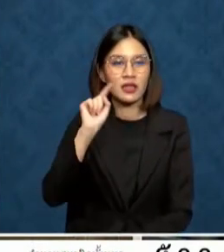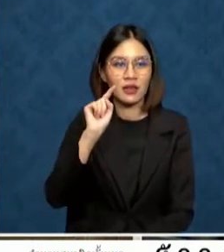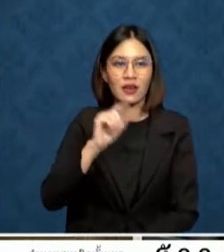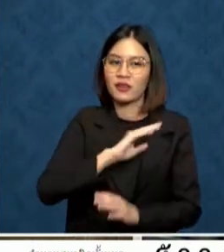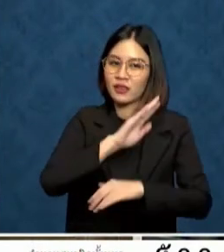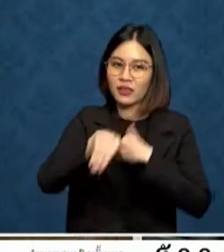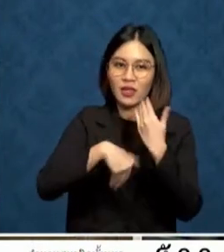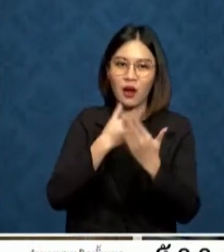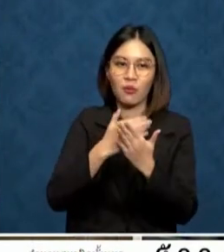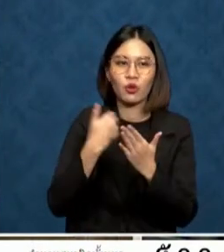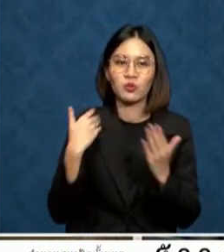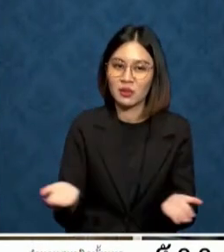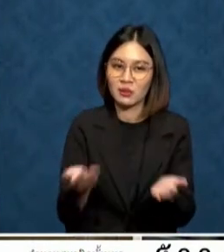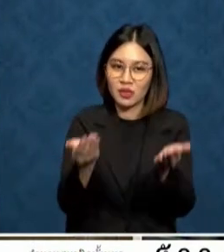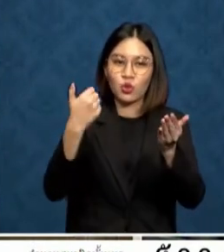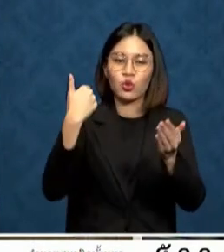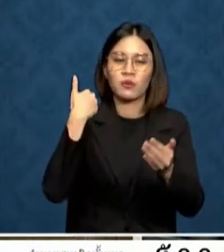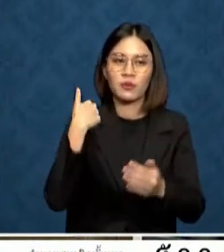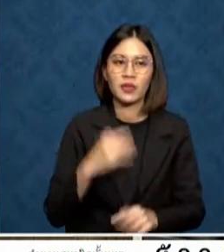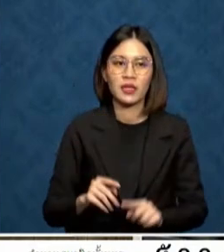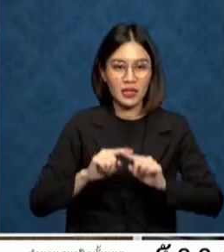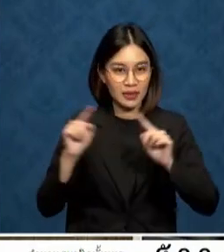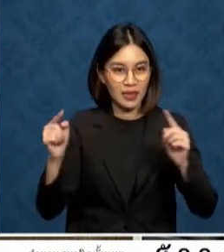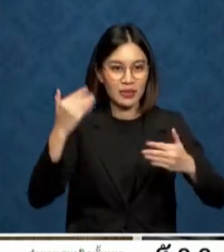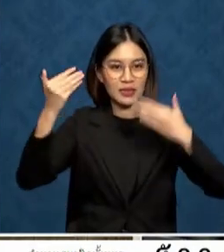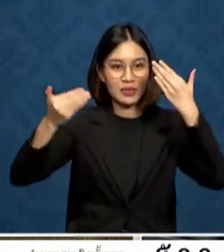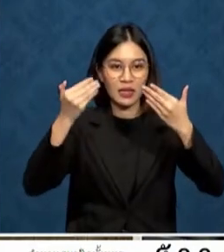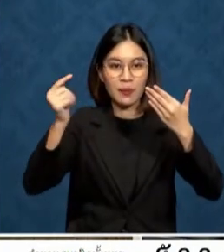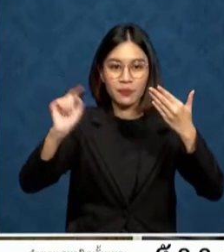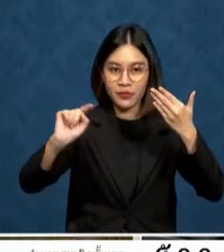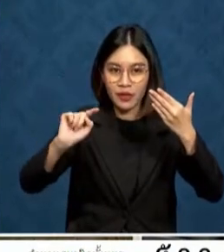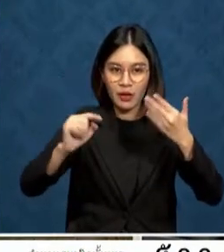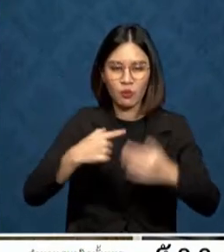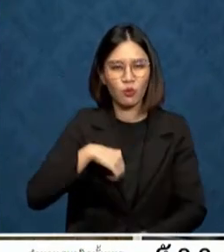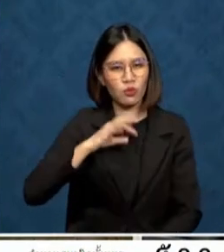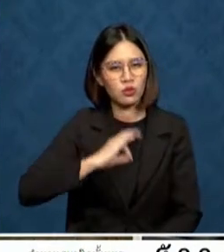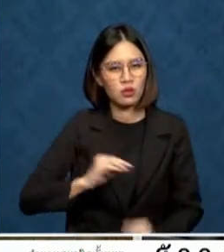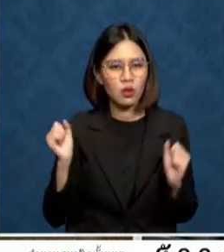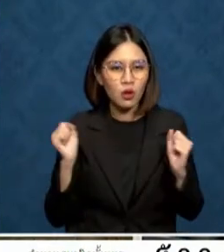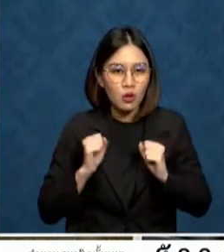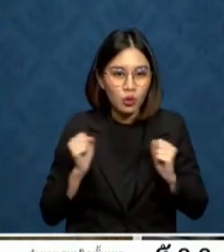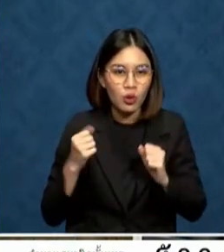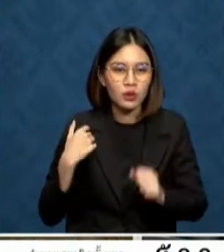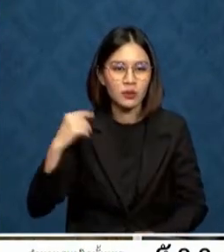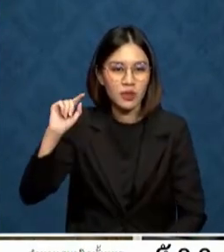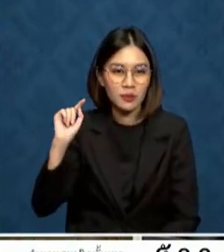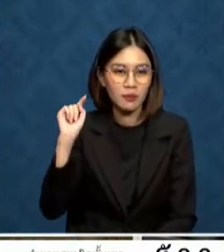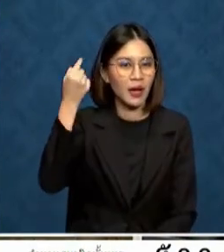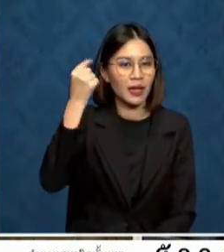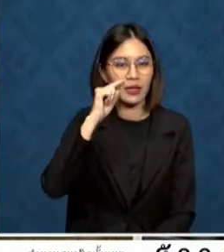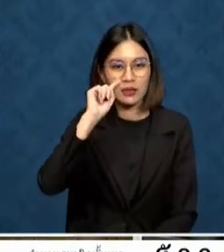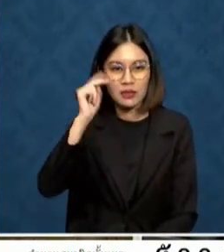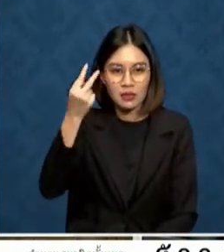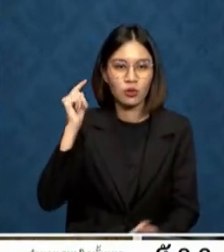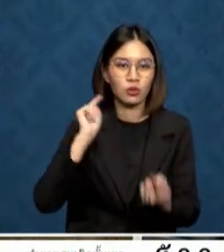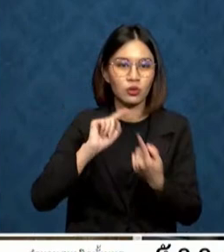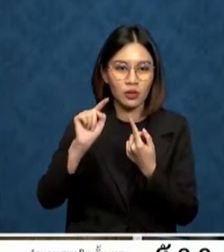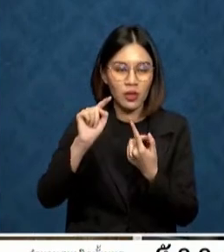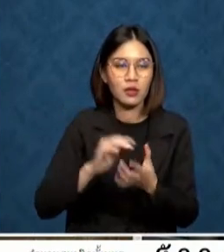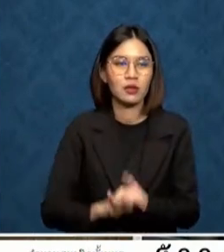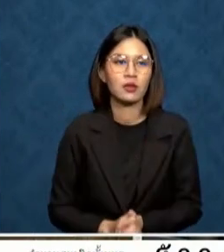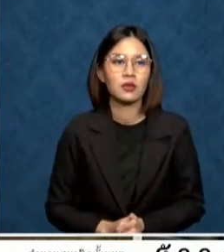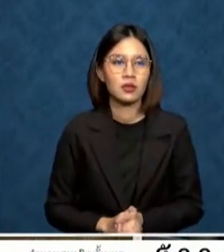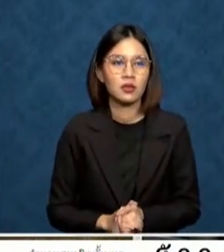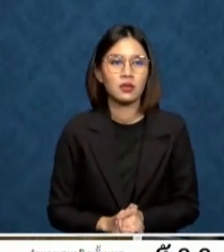นี้จะถูกตีฟูขึ้นมาแต่มันมีงานอยู่ประเภทนึงครับที่ผมกลัวครับว่ามันจะกลับมาอีกครั้งงานแบบ